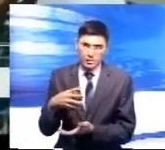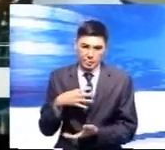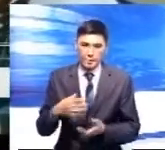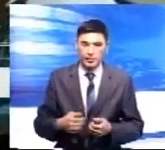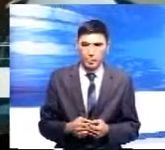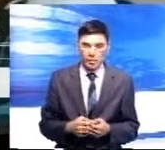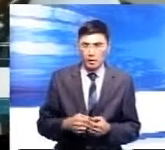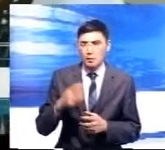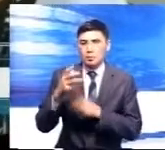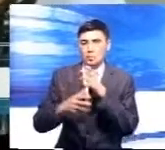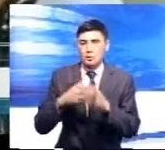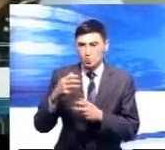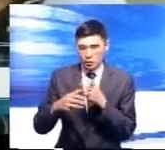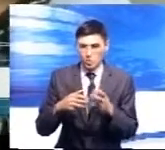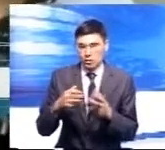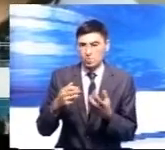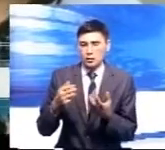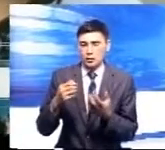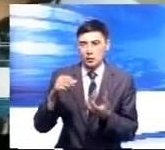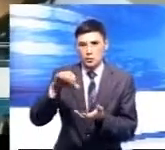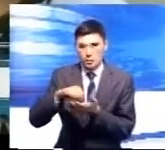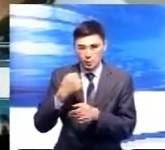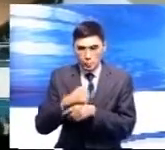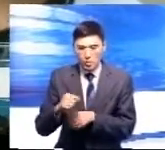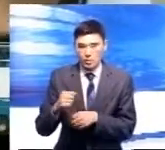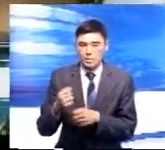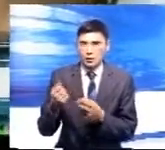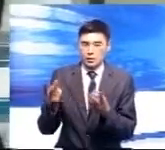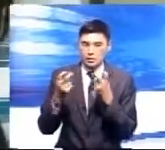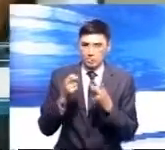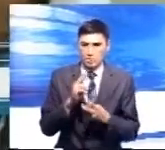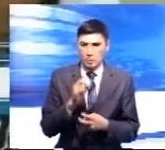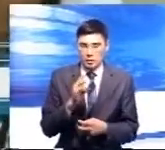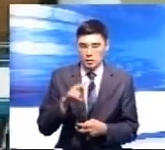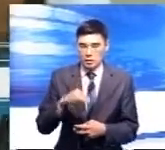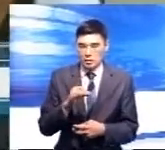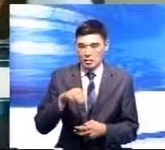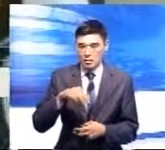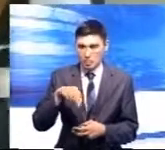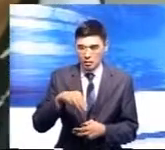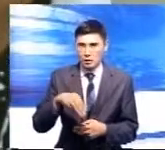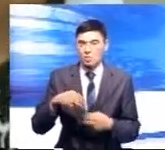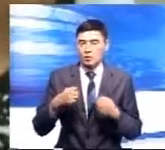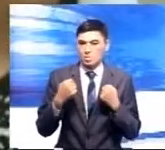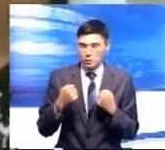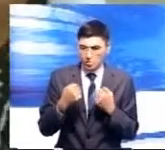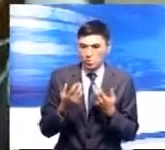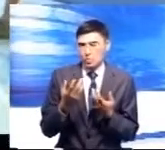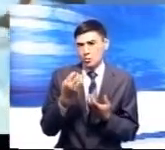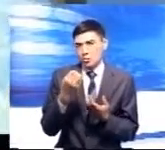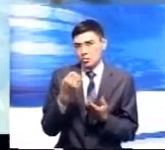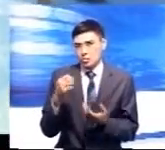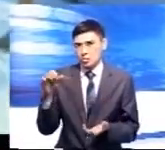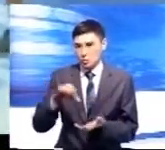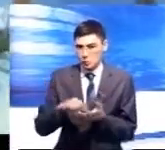чемпион международного турнира, кандидат мастера спорта, двукратный чемпион области. И я сразу на область попадаю, первый номер, 48 килограмм.